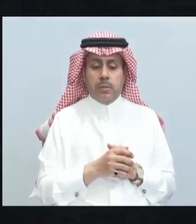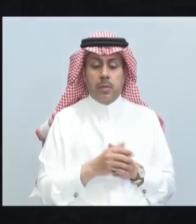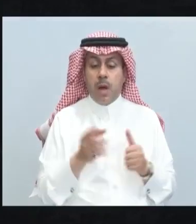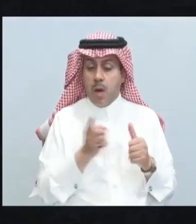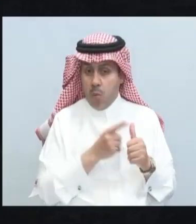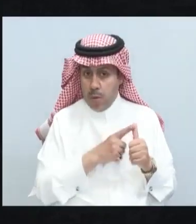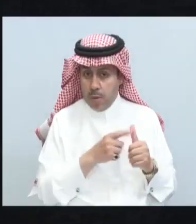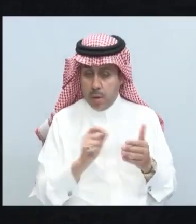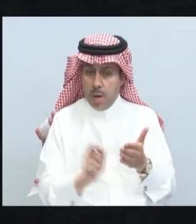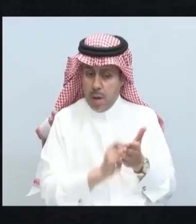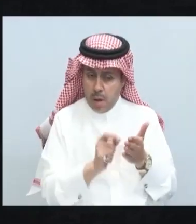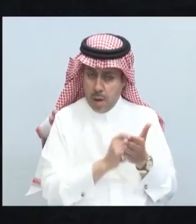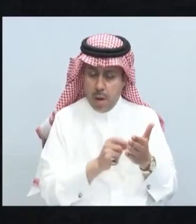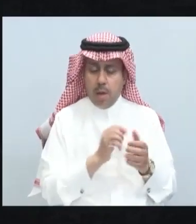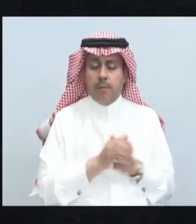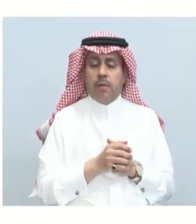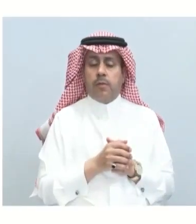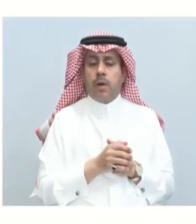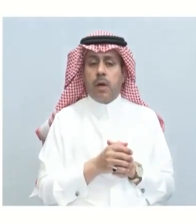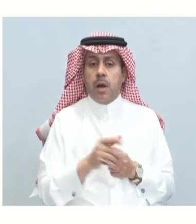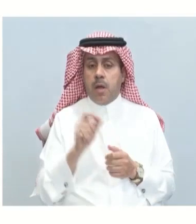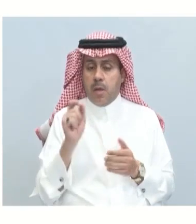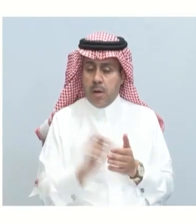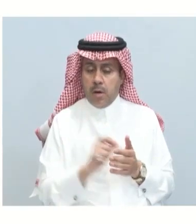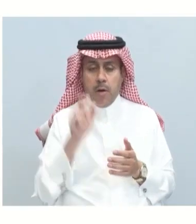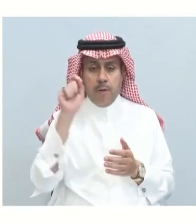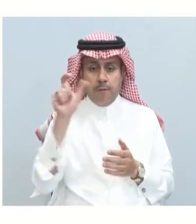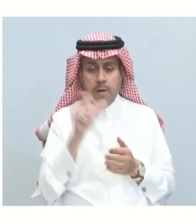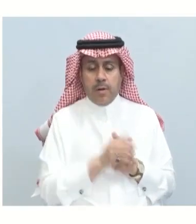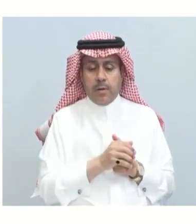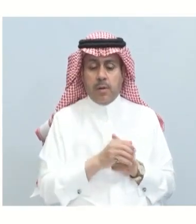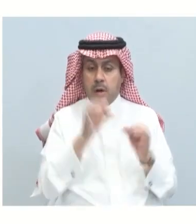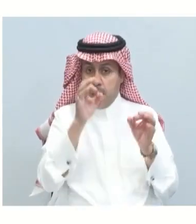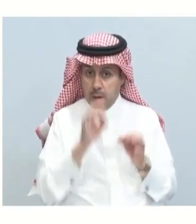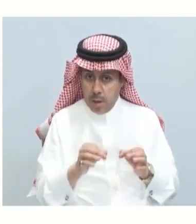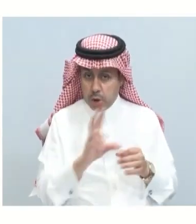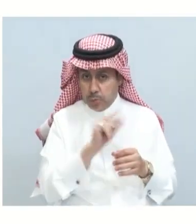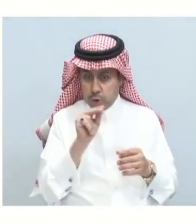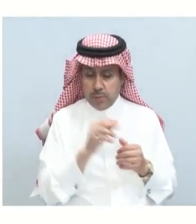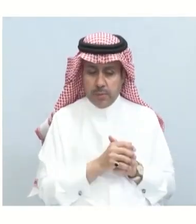اول من الف في هذا الفن الذي هو الايات